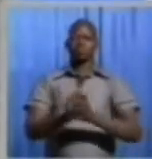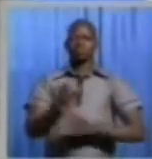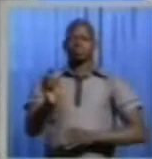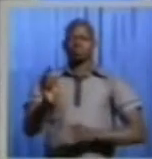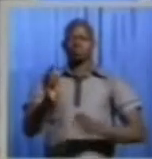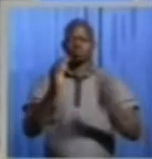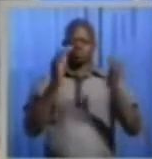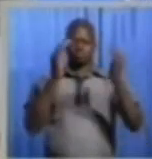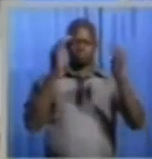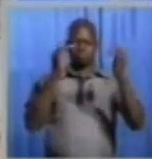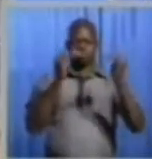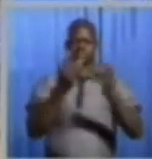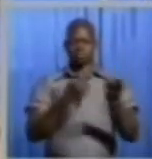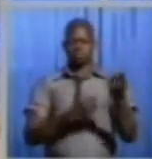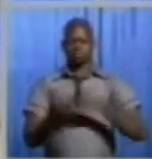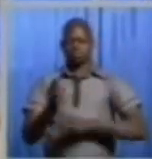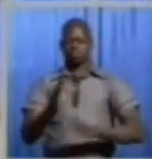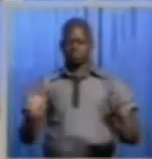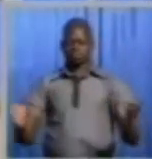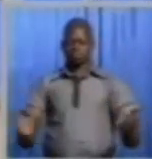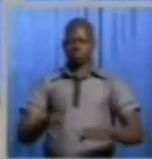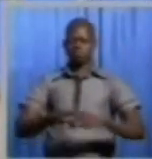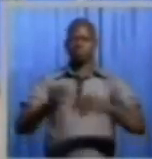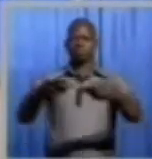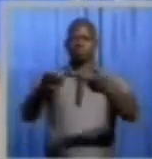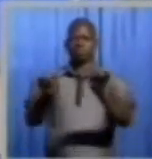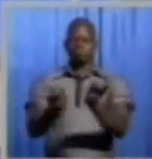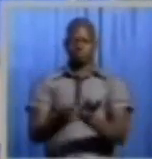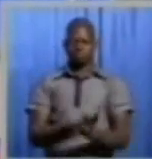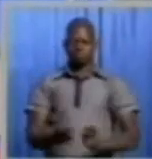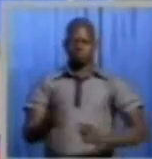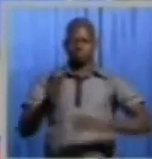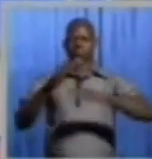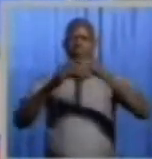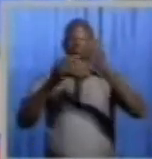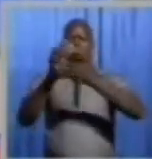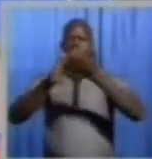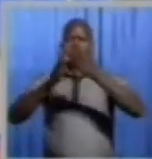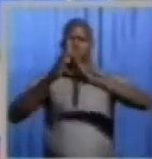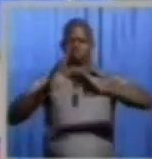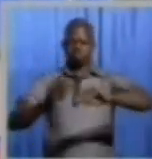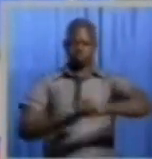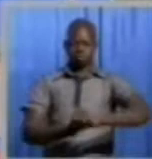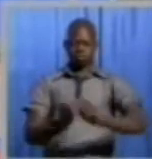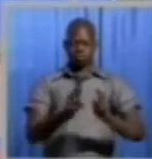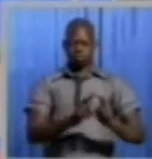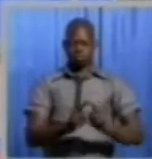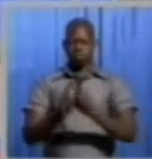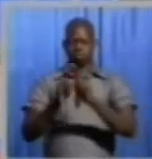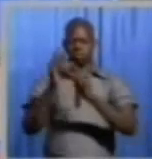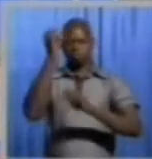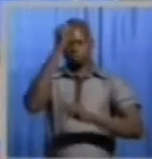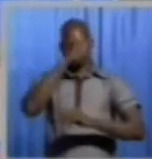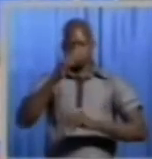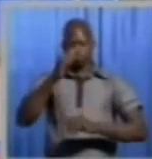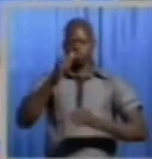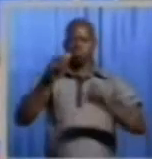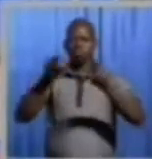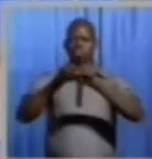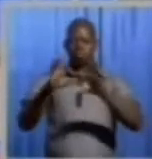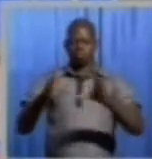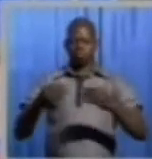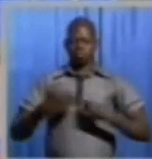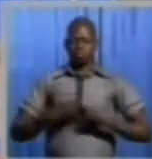d'espoir que vient conforter la mise en place de l'architecture de paix et de sécurité de l'Union africaine, ainsi que l'adoption par